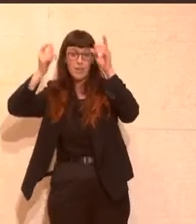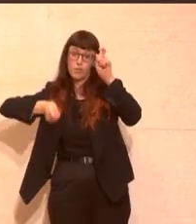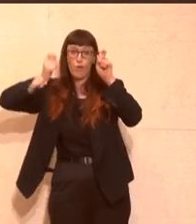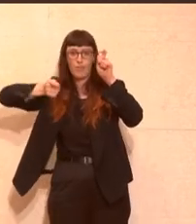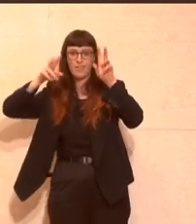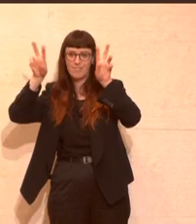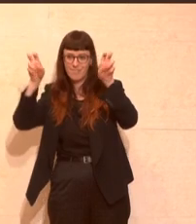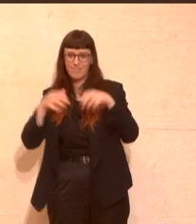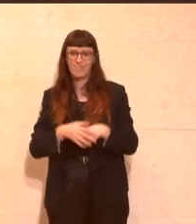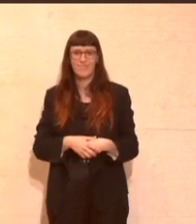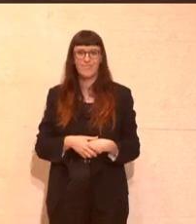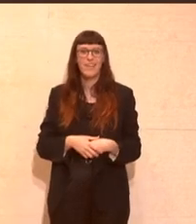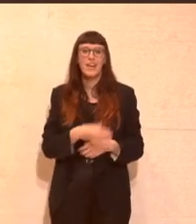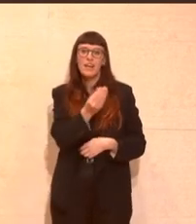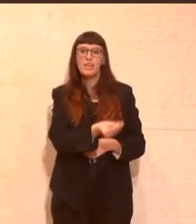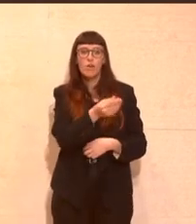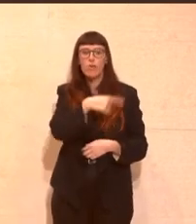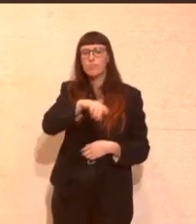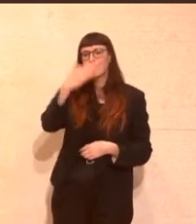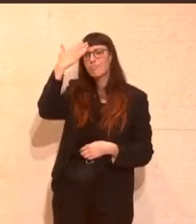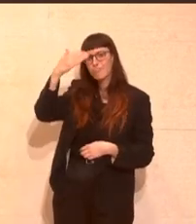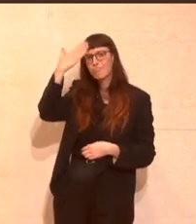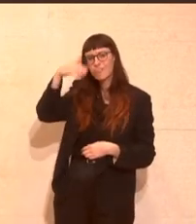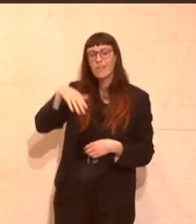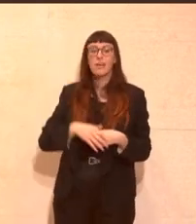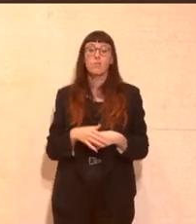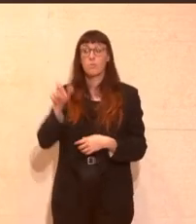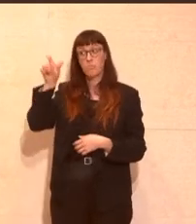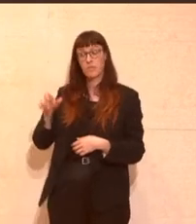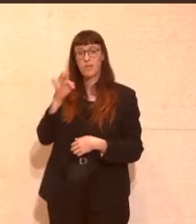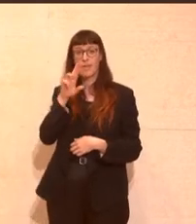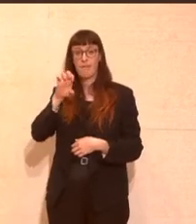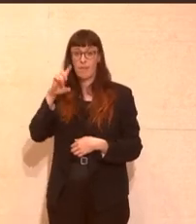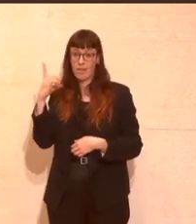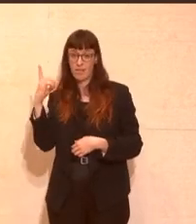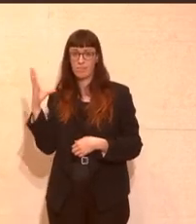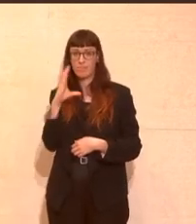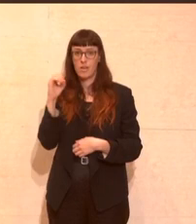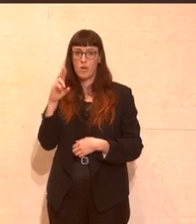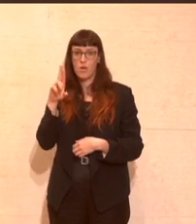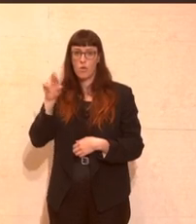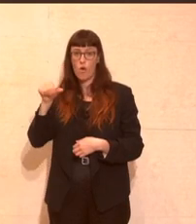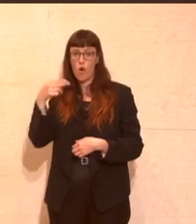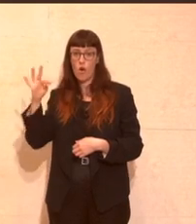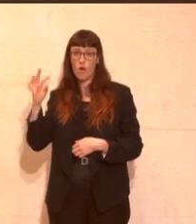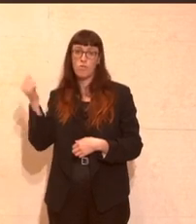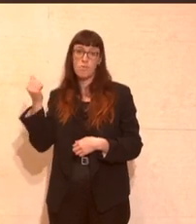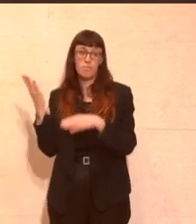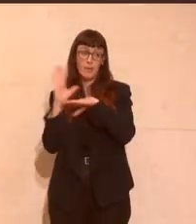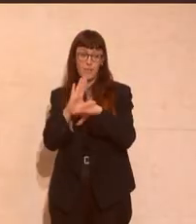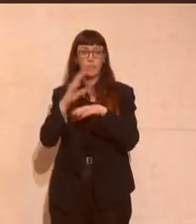aux générations des enfants, avec Fred Courant qui va nous expliquer justement comment le sommeil nous aide à mieux apprendre.